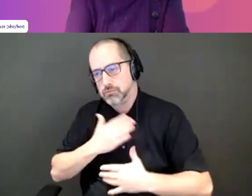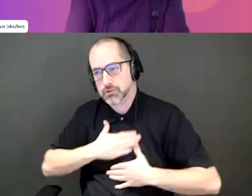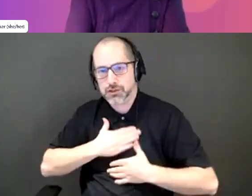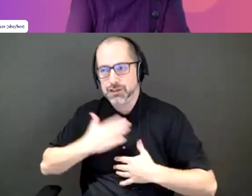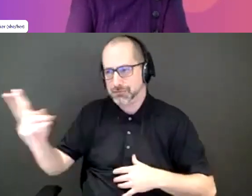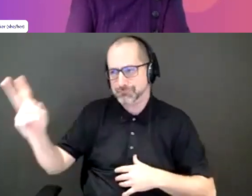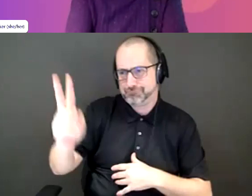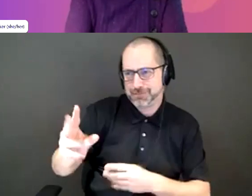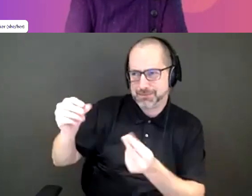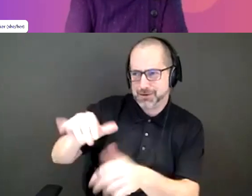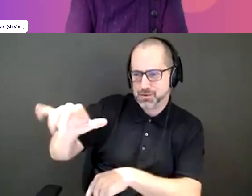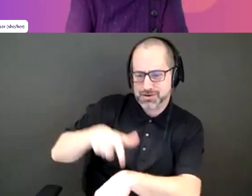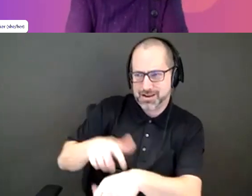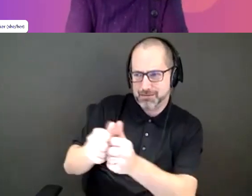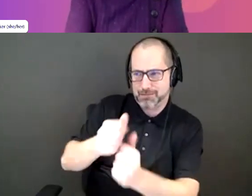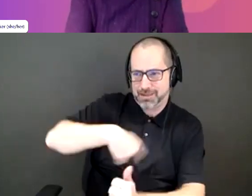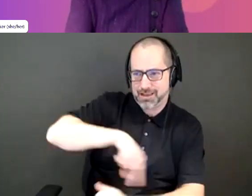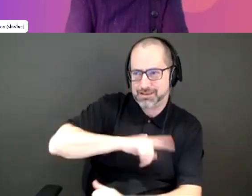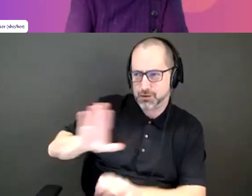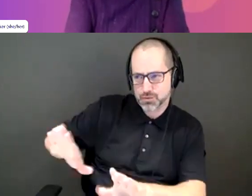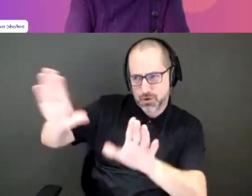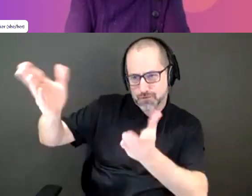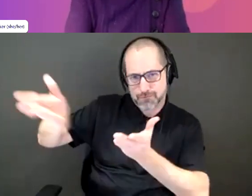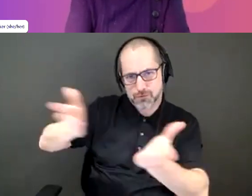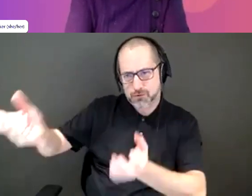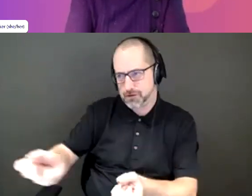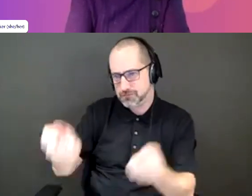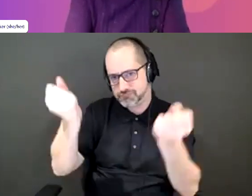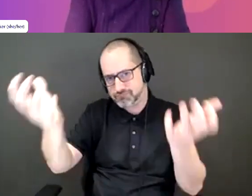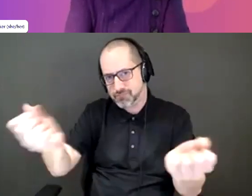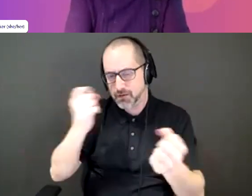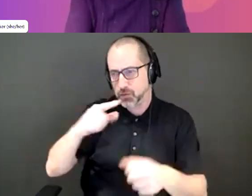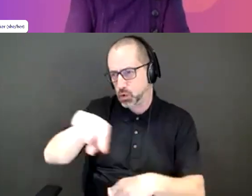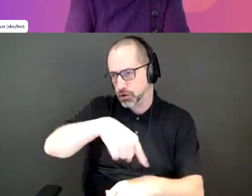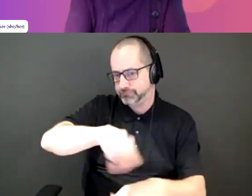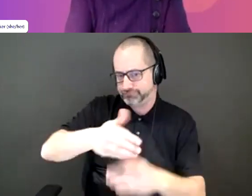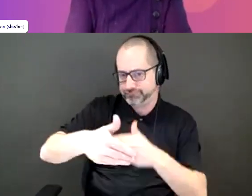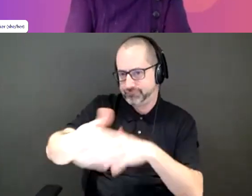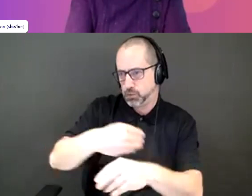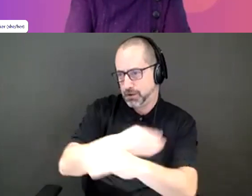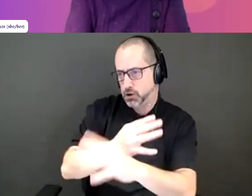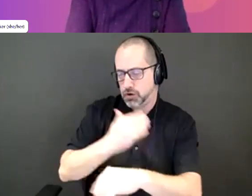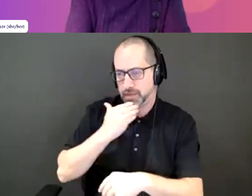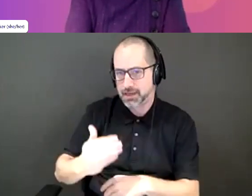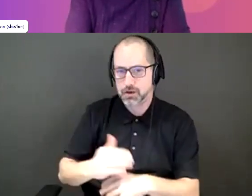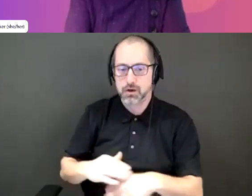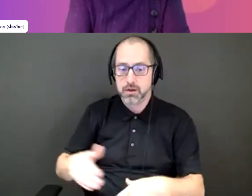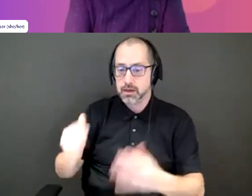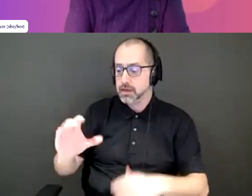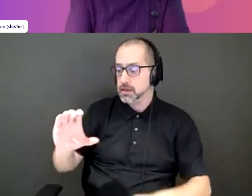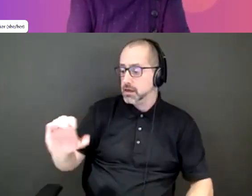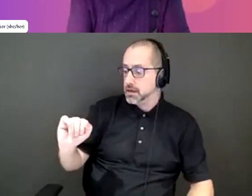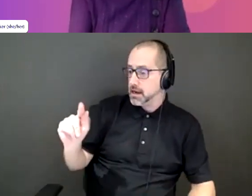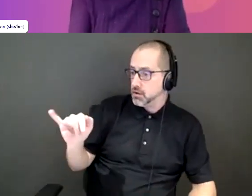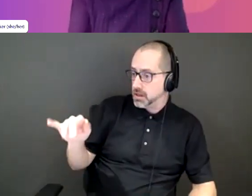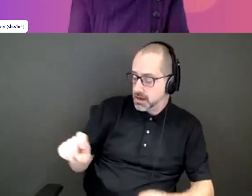sommes toujours aussi reconnaissants de votre service merveilleux donc et aussi je veux remercier Caroline et